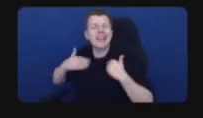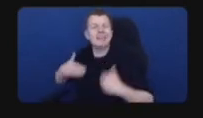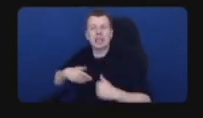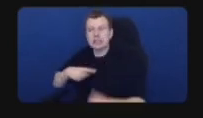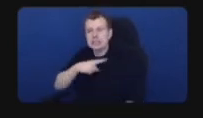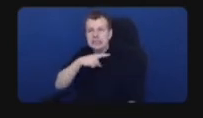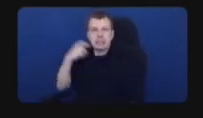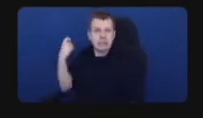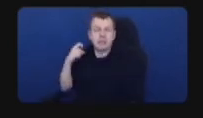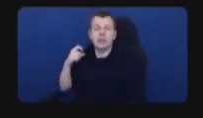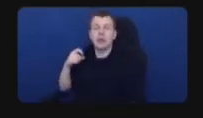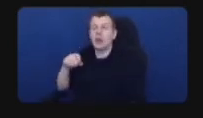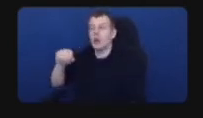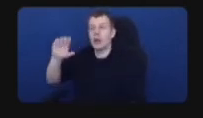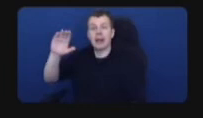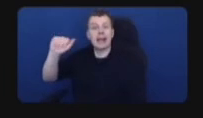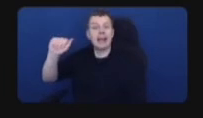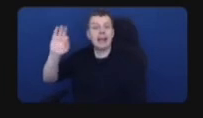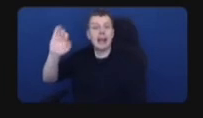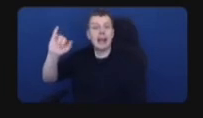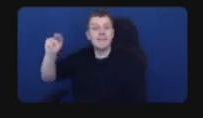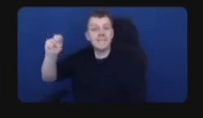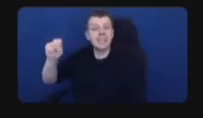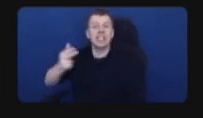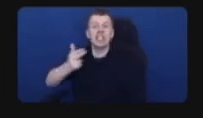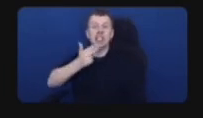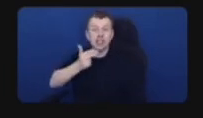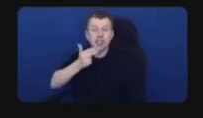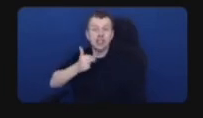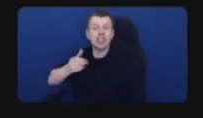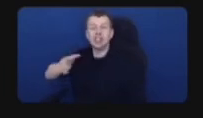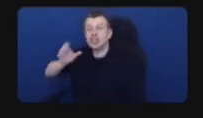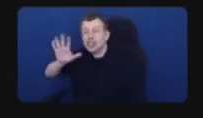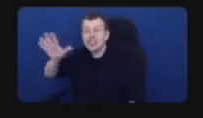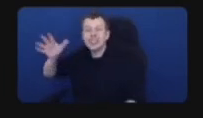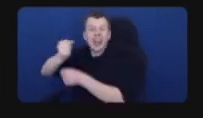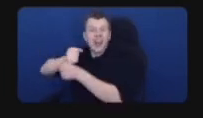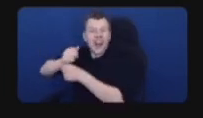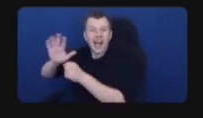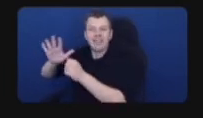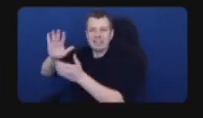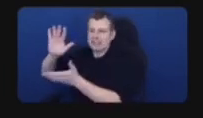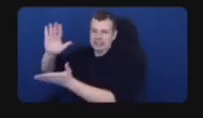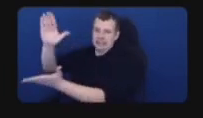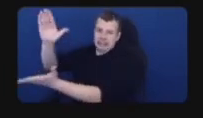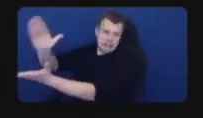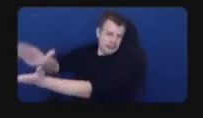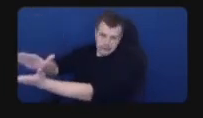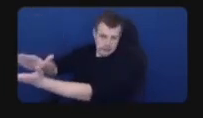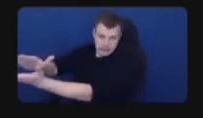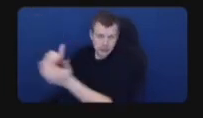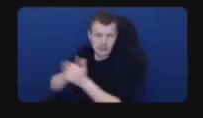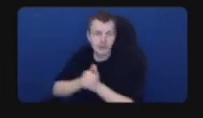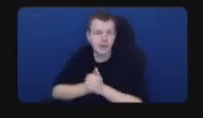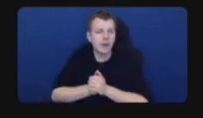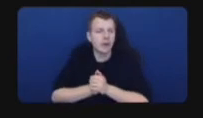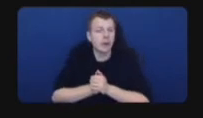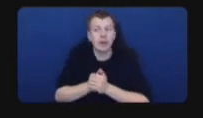很多水，要避免喝很多有带咖啡因的饮料、带糖分的饮料。